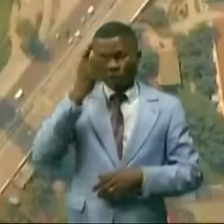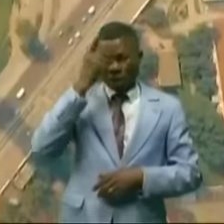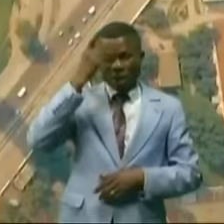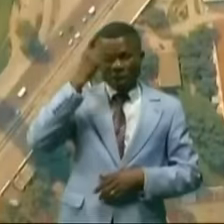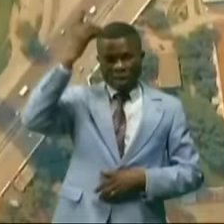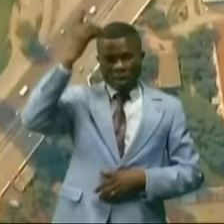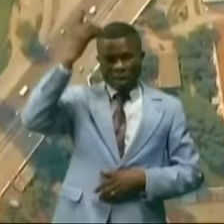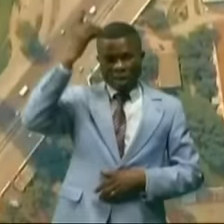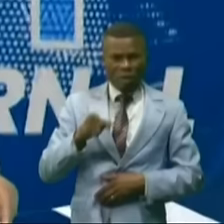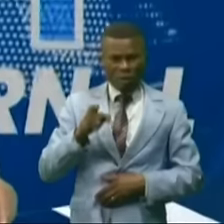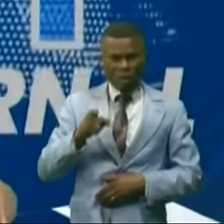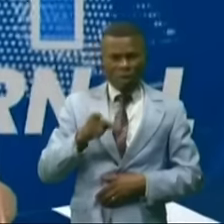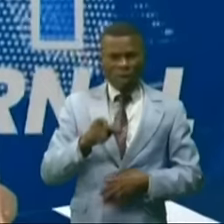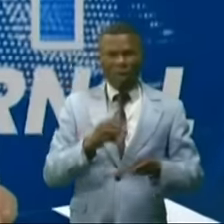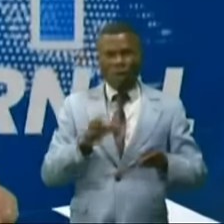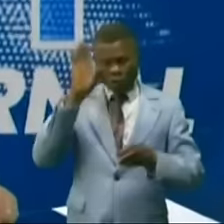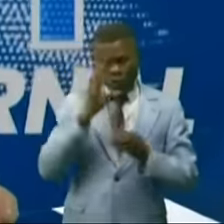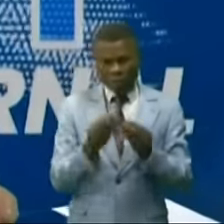Loubaki.